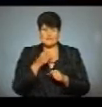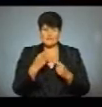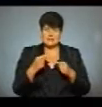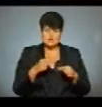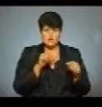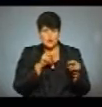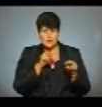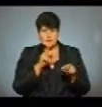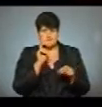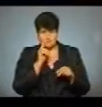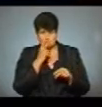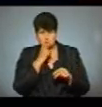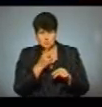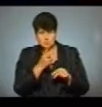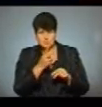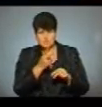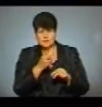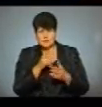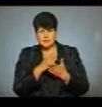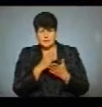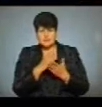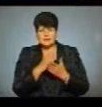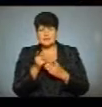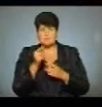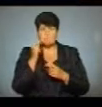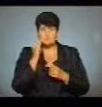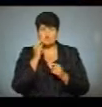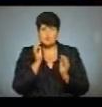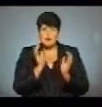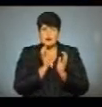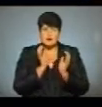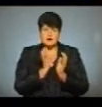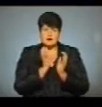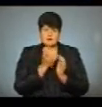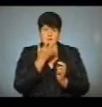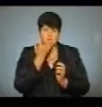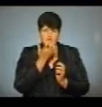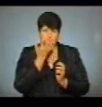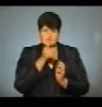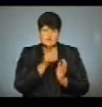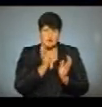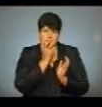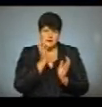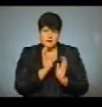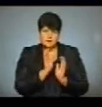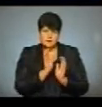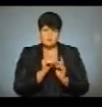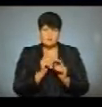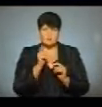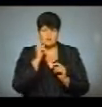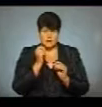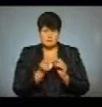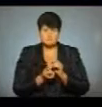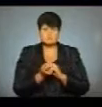за молодими. Там, бачите, комірки є, де бджоли вигріваються. Вони їх гріють. Коли бджола виходить,